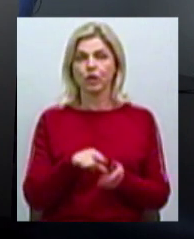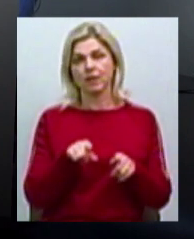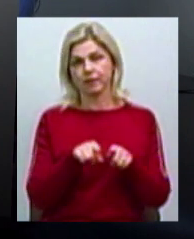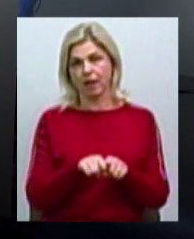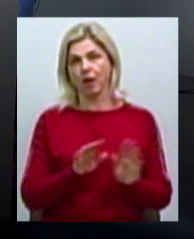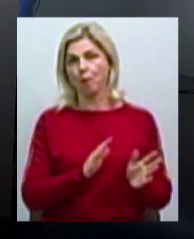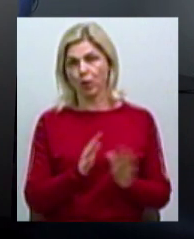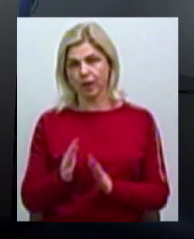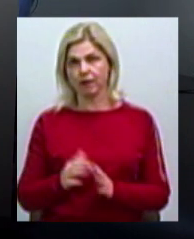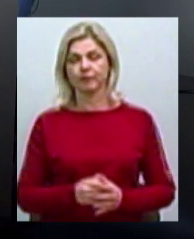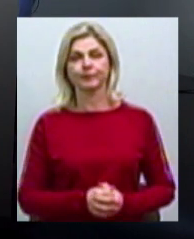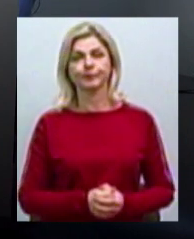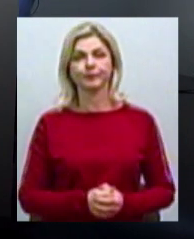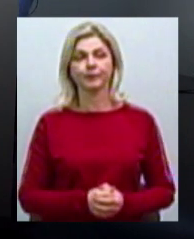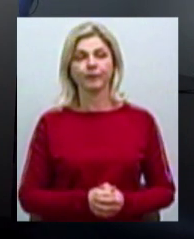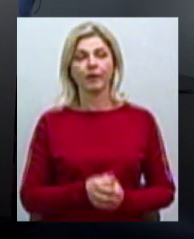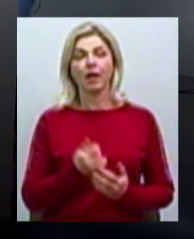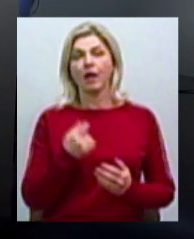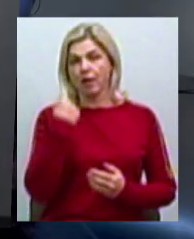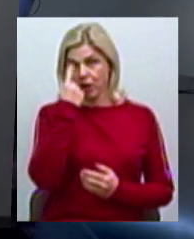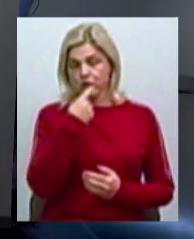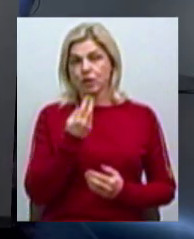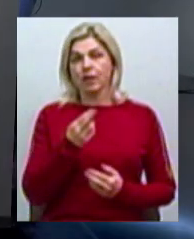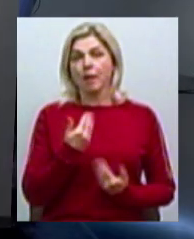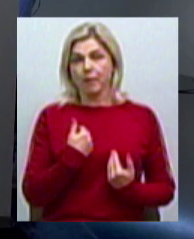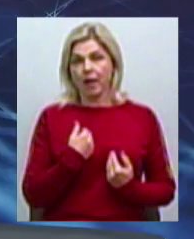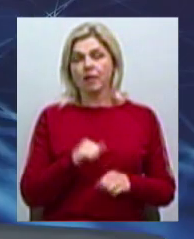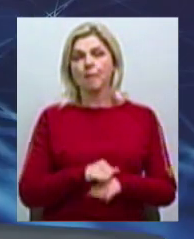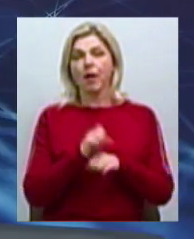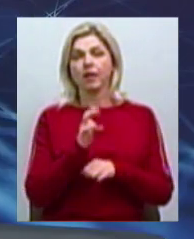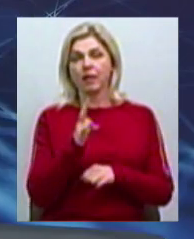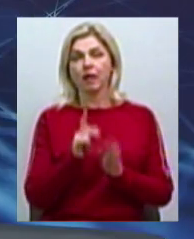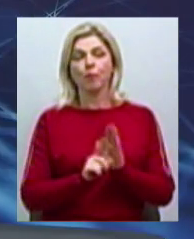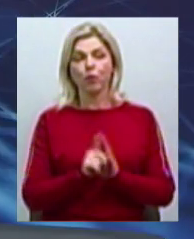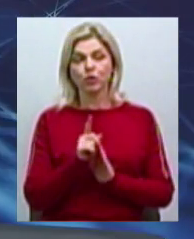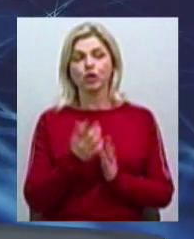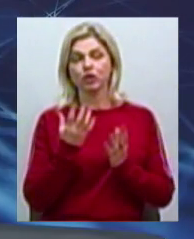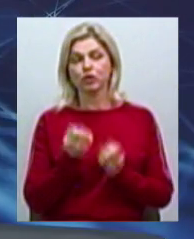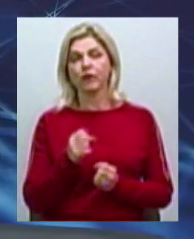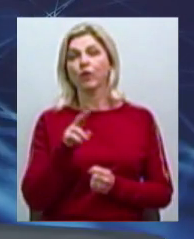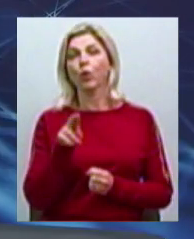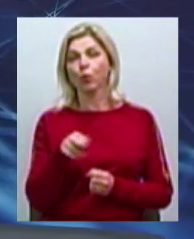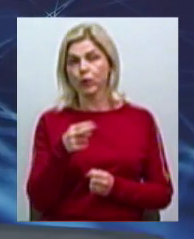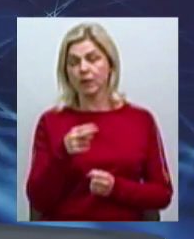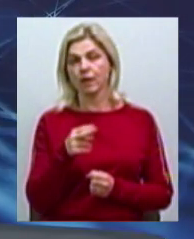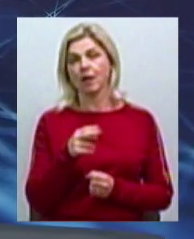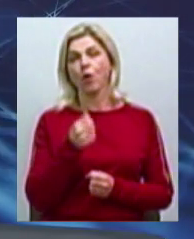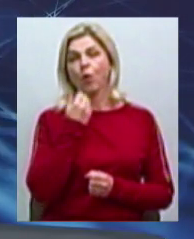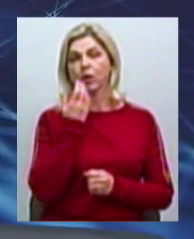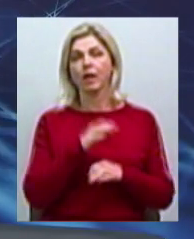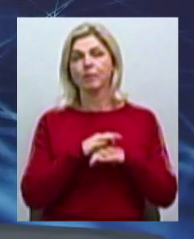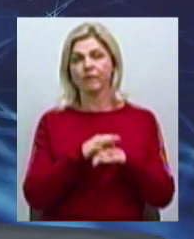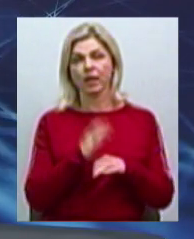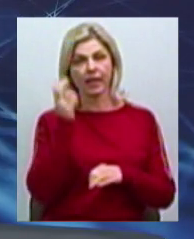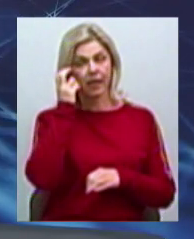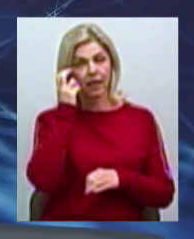таких подіях. Власне, для мене Майдан почався вже в грудні місяці, коли відбулися в